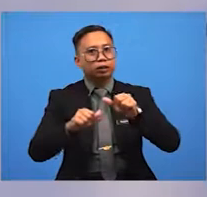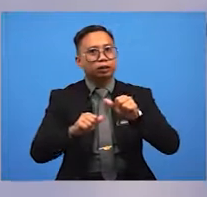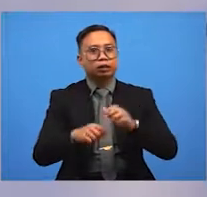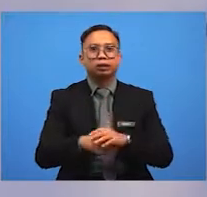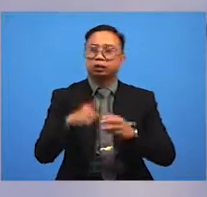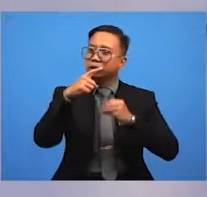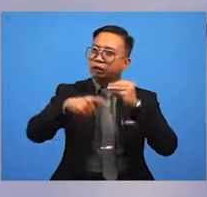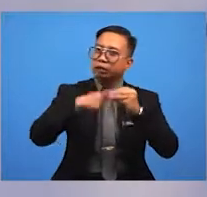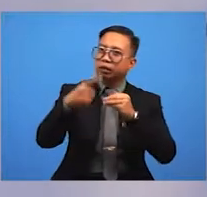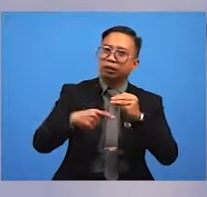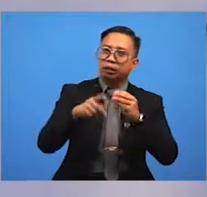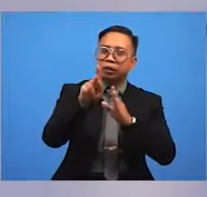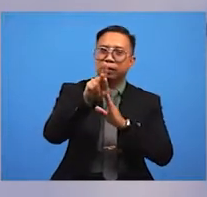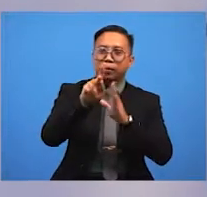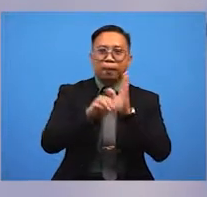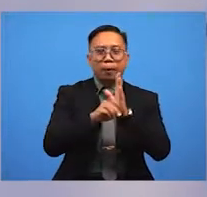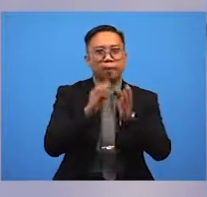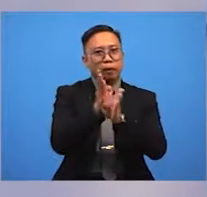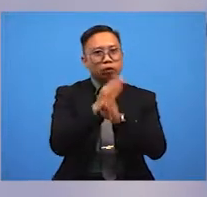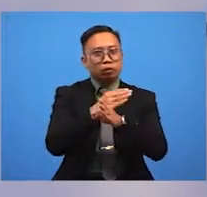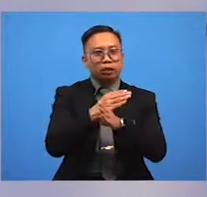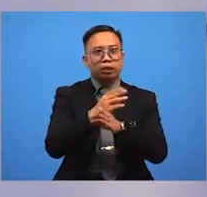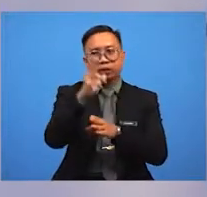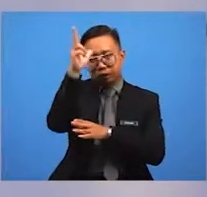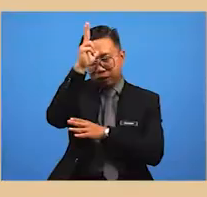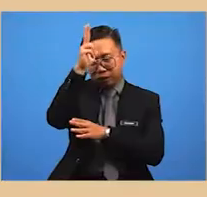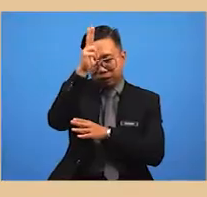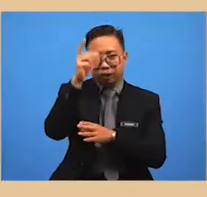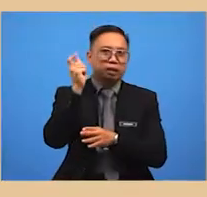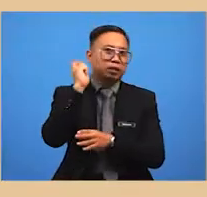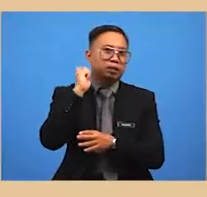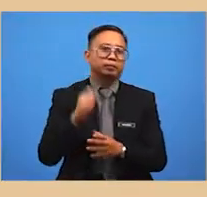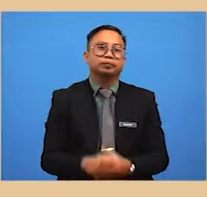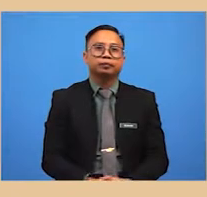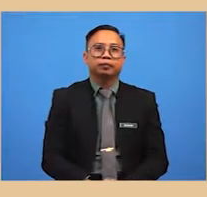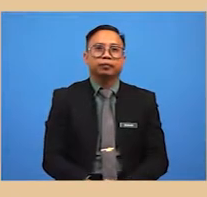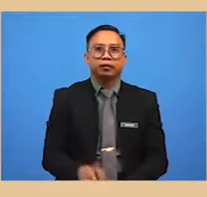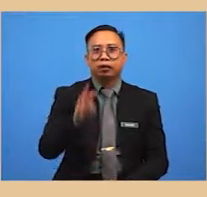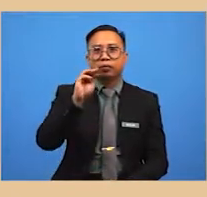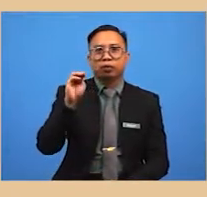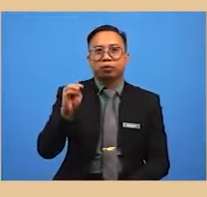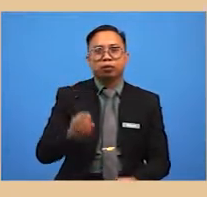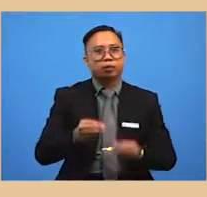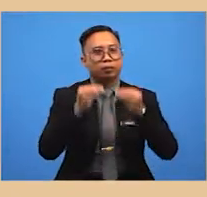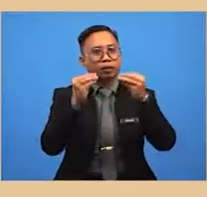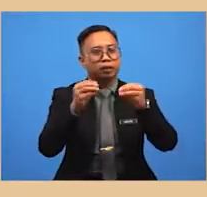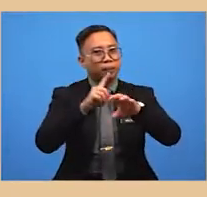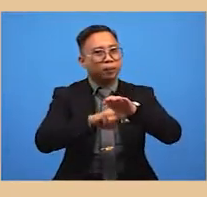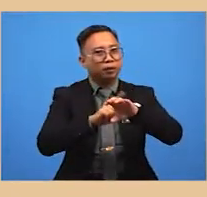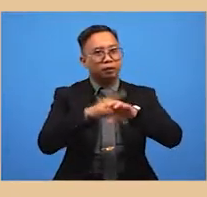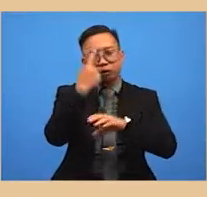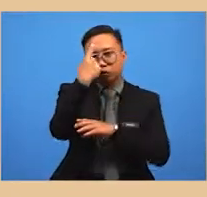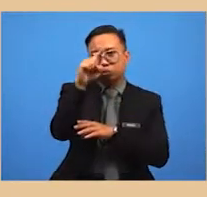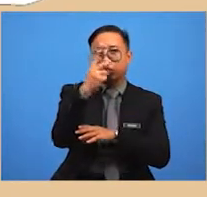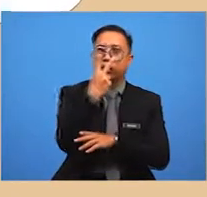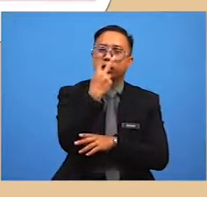berkaitan dengan pembentukan gamet jantan tadi. Murid-murid diberikan sedikit masa